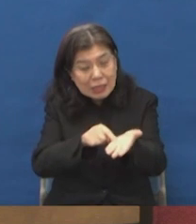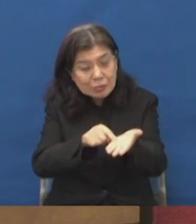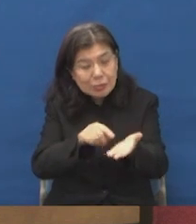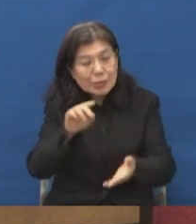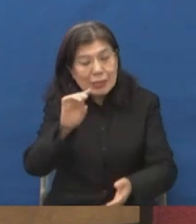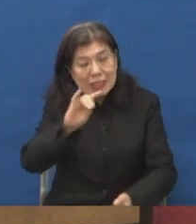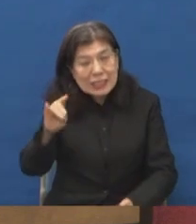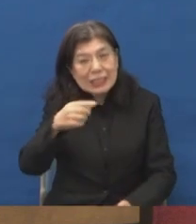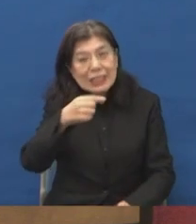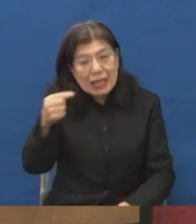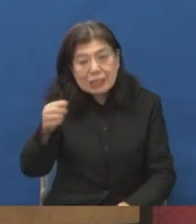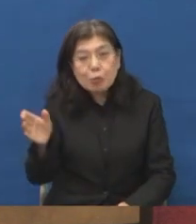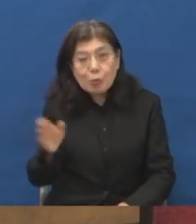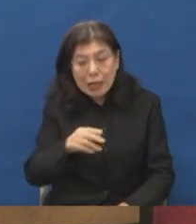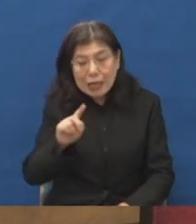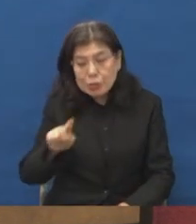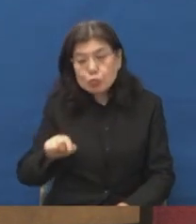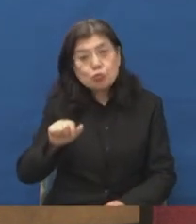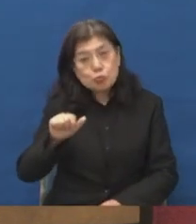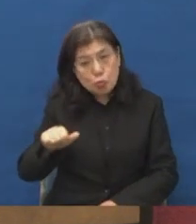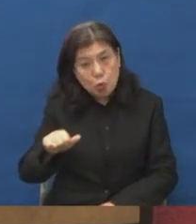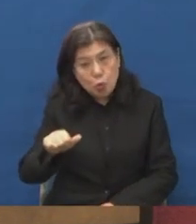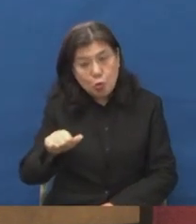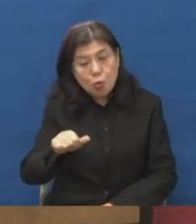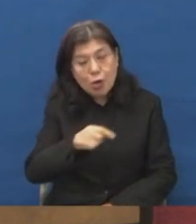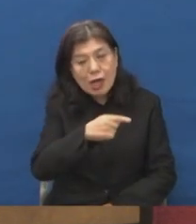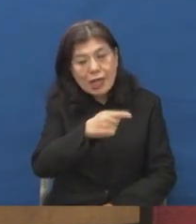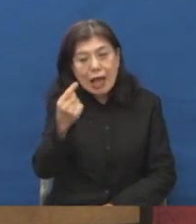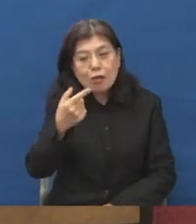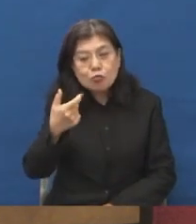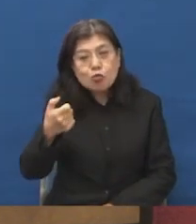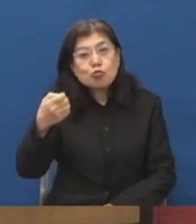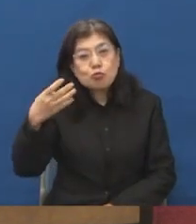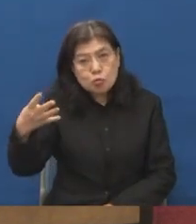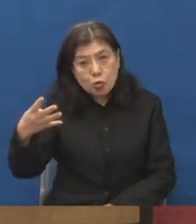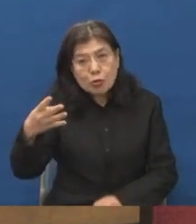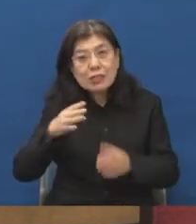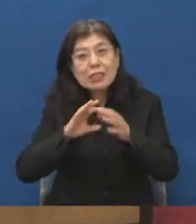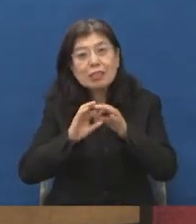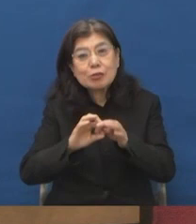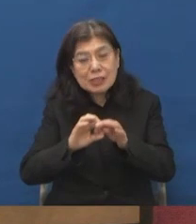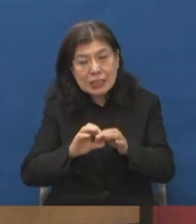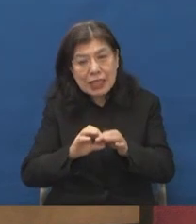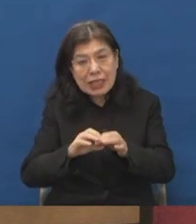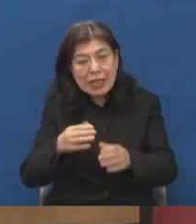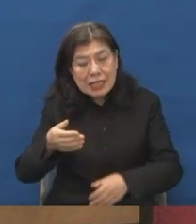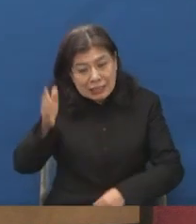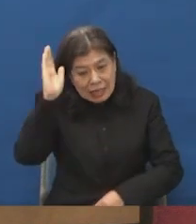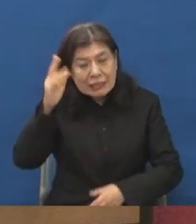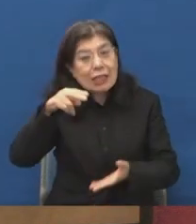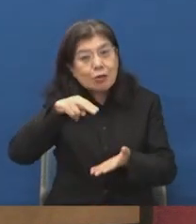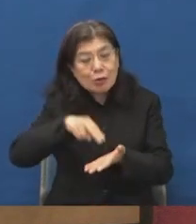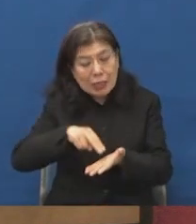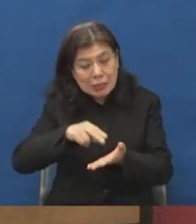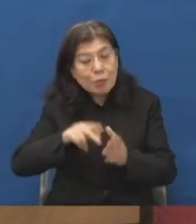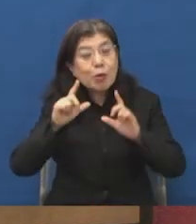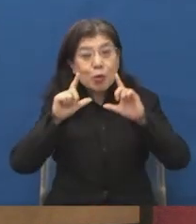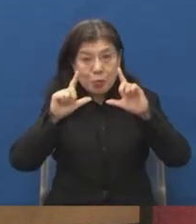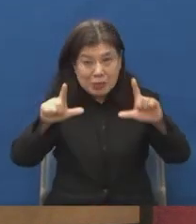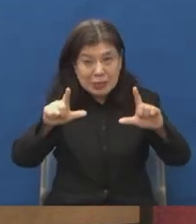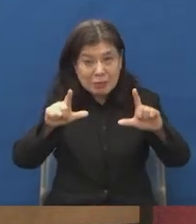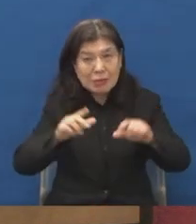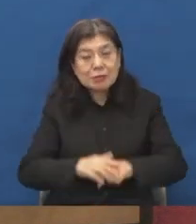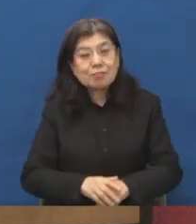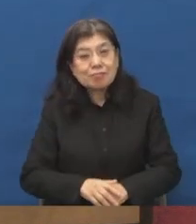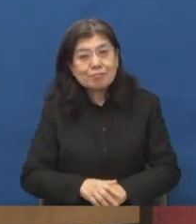から15号および議第164号について賛成の立場を表明しております。その